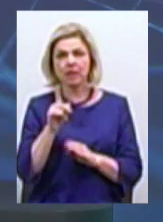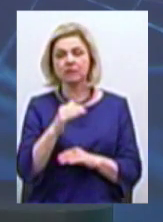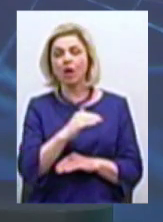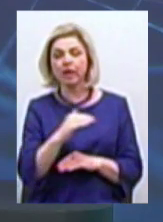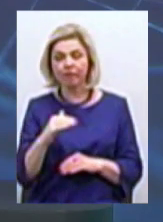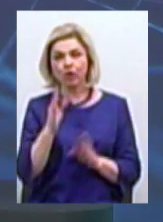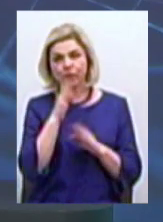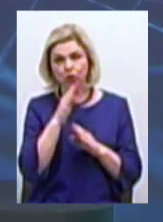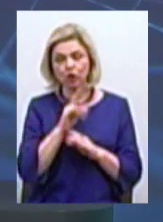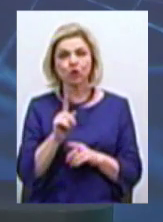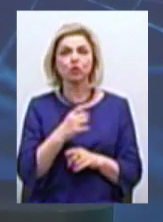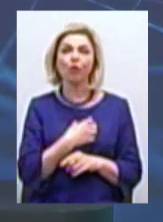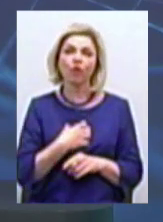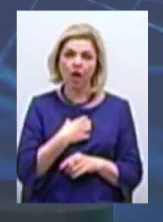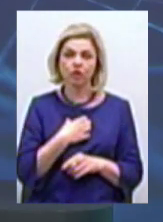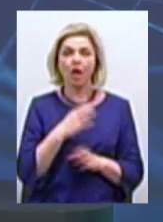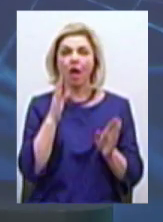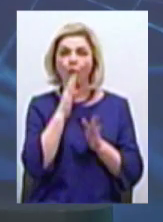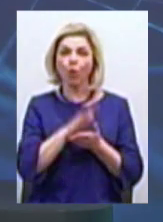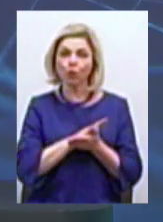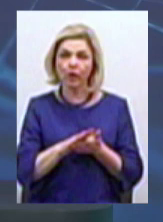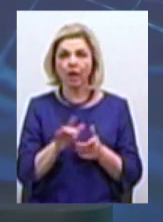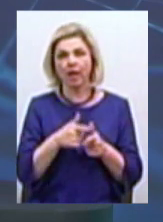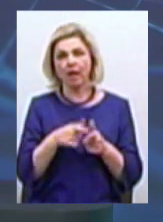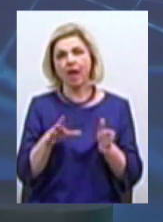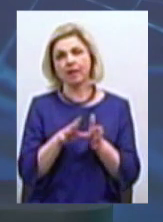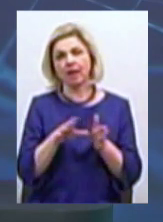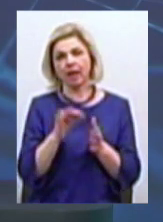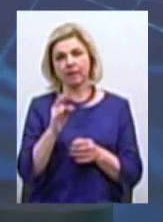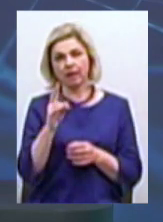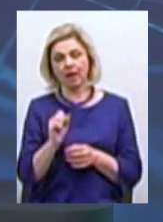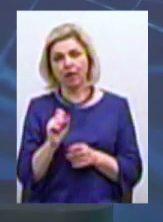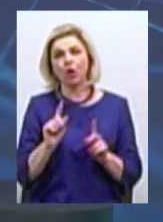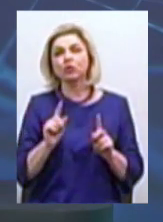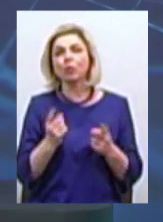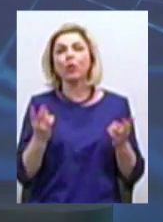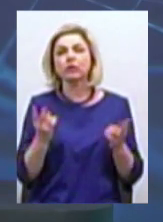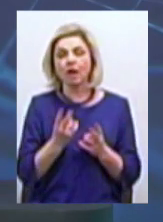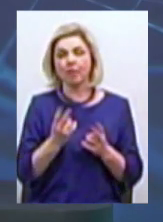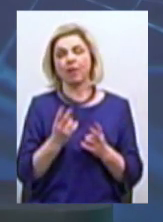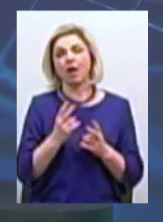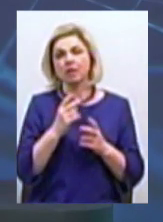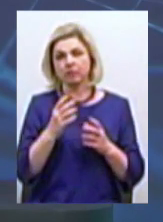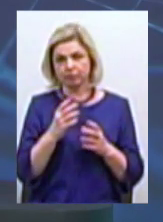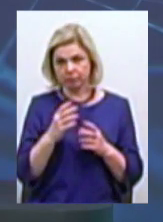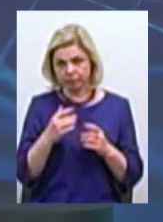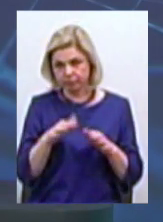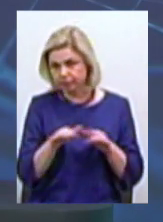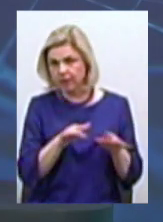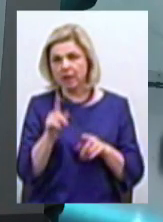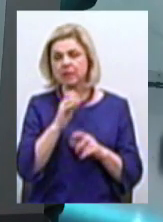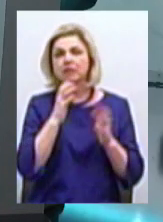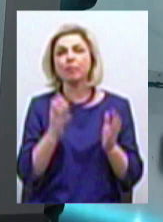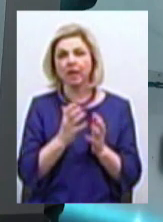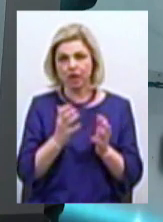– екологія чи енергетика? Та чому необхідно боротись за збереження Бузького гарду, розповість наш сьогоднішній спікер.